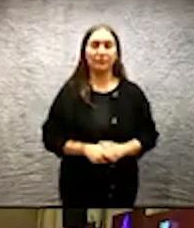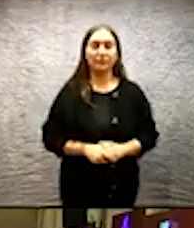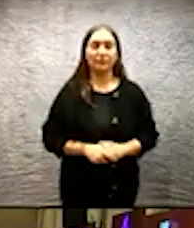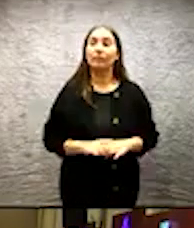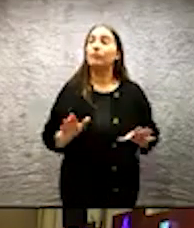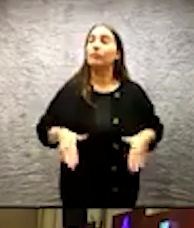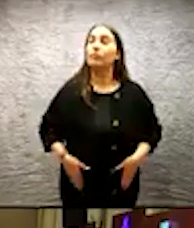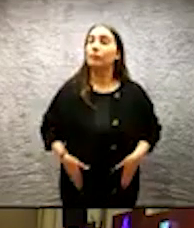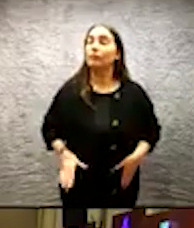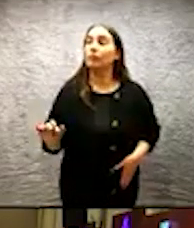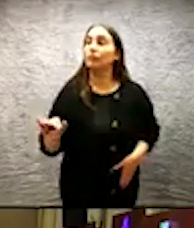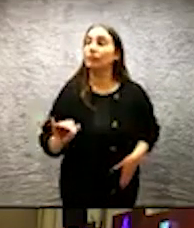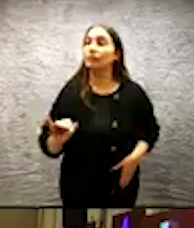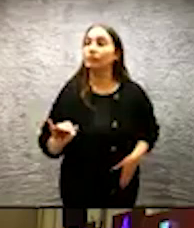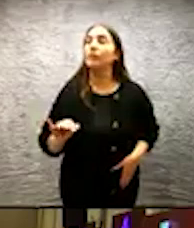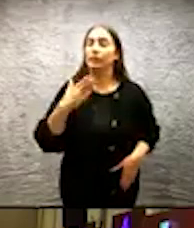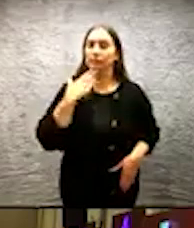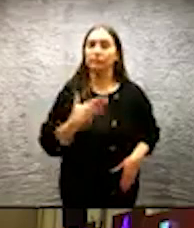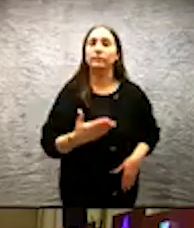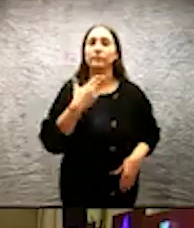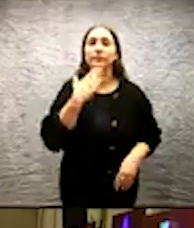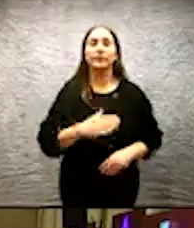Qui s'abstient ? Merci.